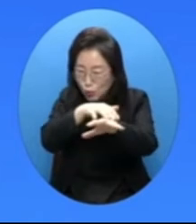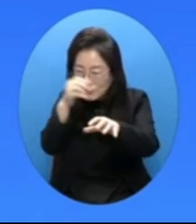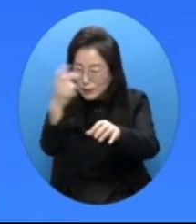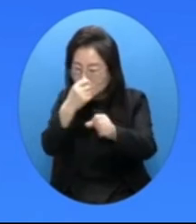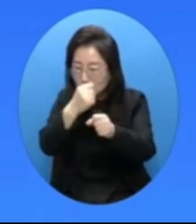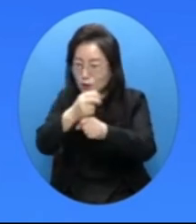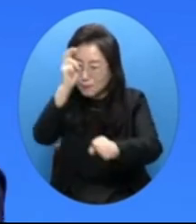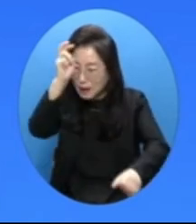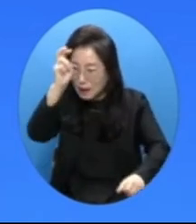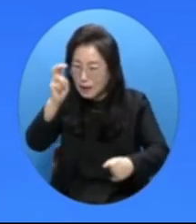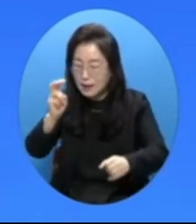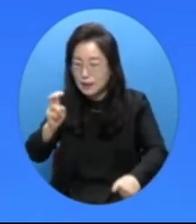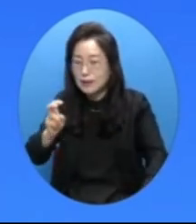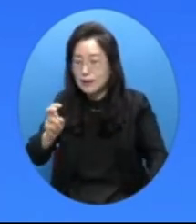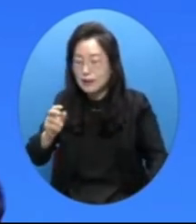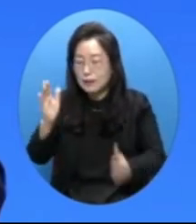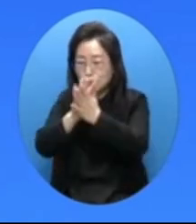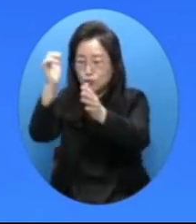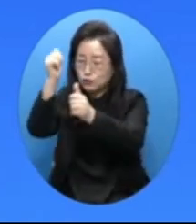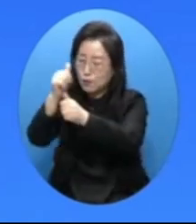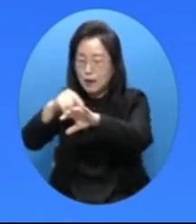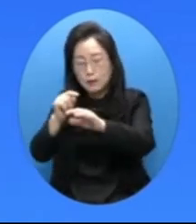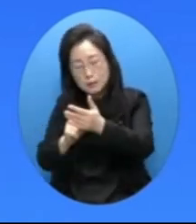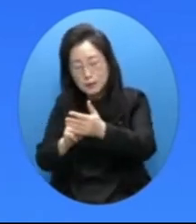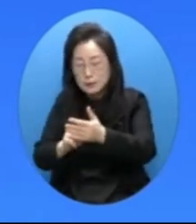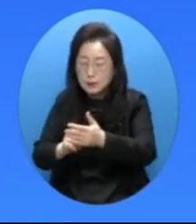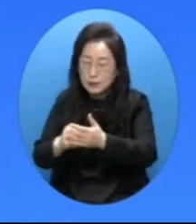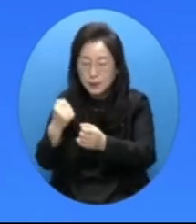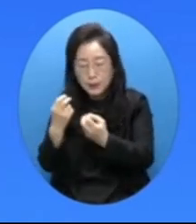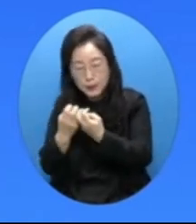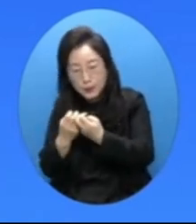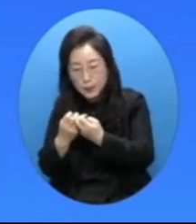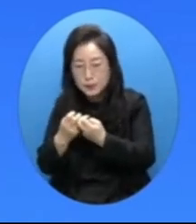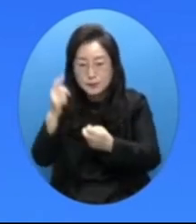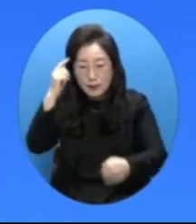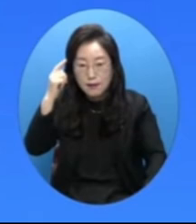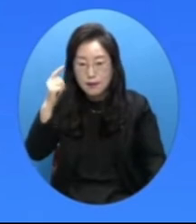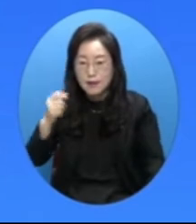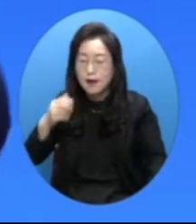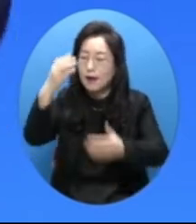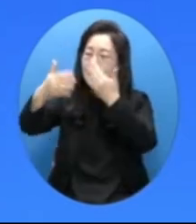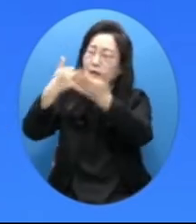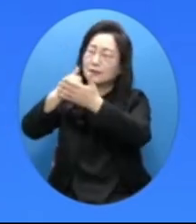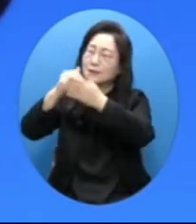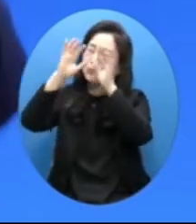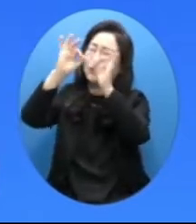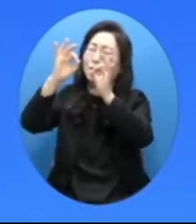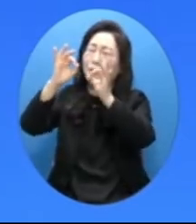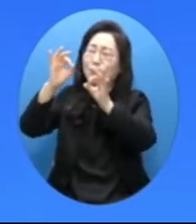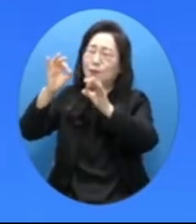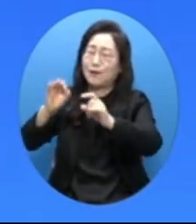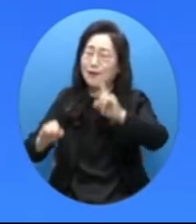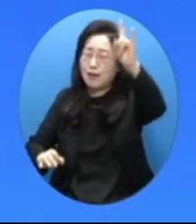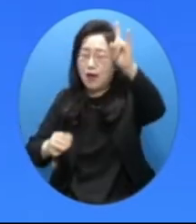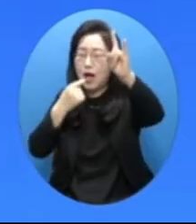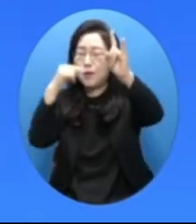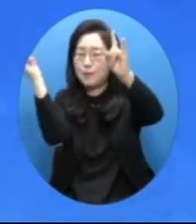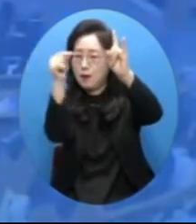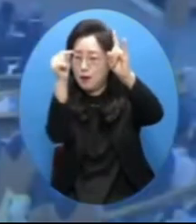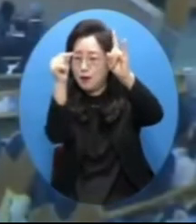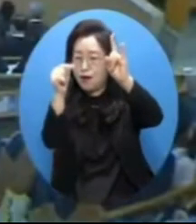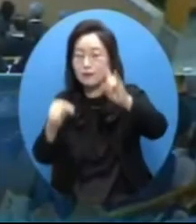때문에 여호수가 마음이 급해졌습니다 그래서 하나님을 바라보고 태어나게 외쳤습니다